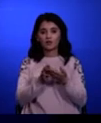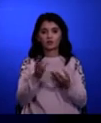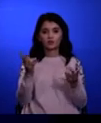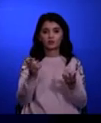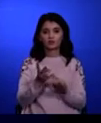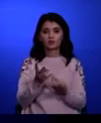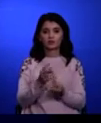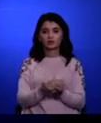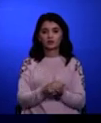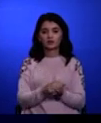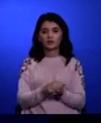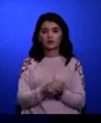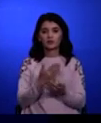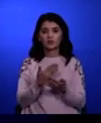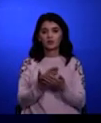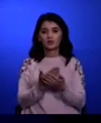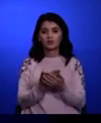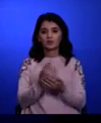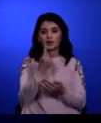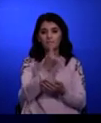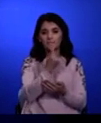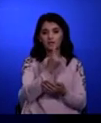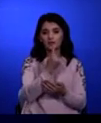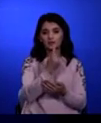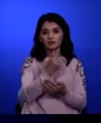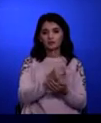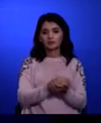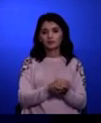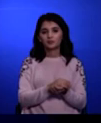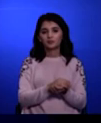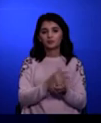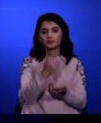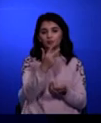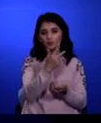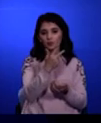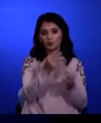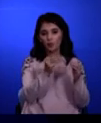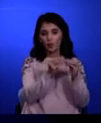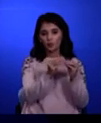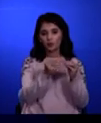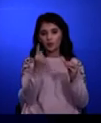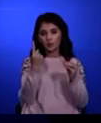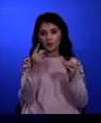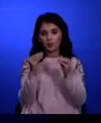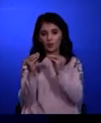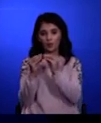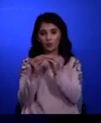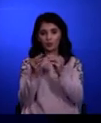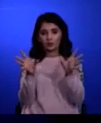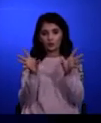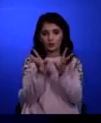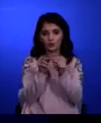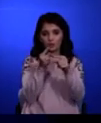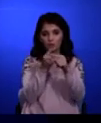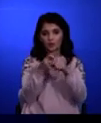chiqarishingiz lozim. Masalan, birinchisida 3ta o'nlikka 1ta o'nlikni qo'shsak 40